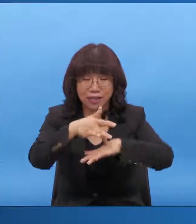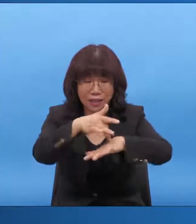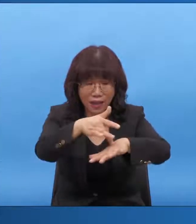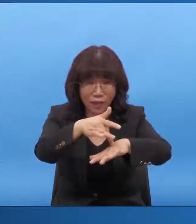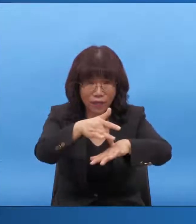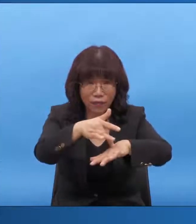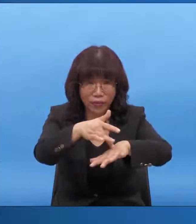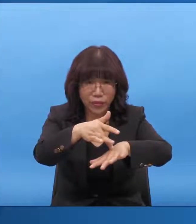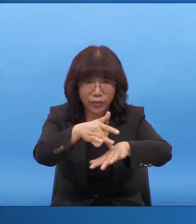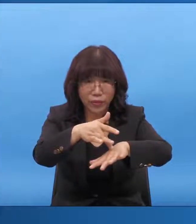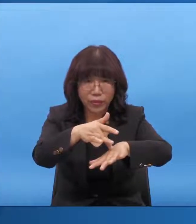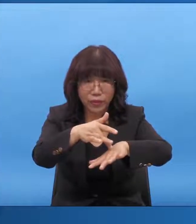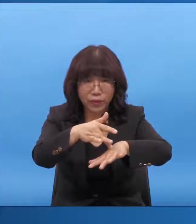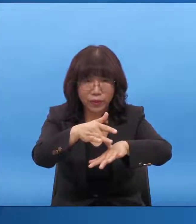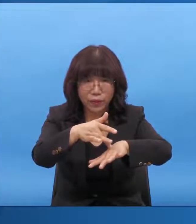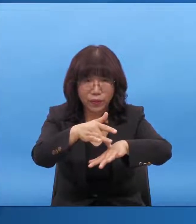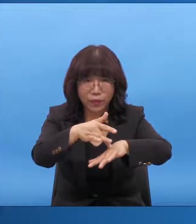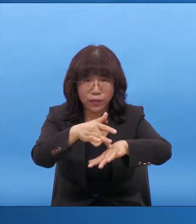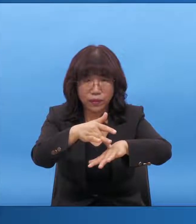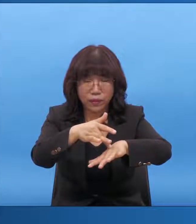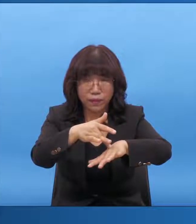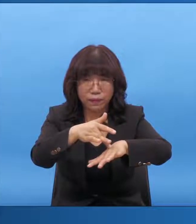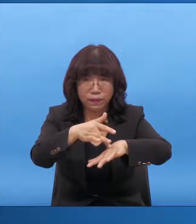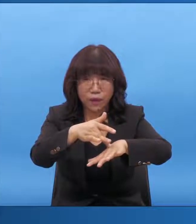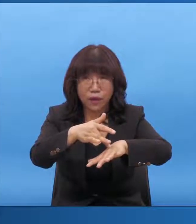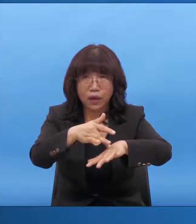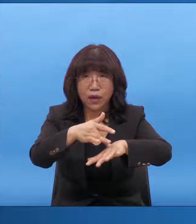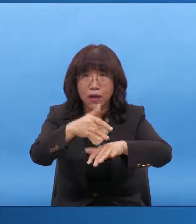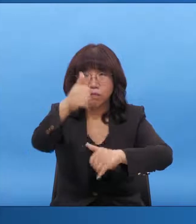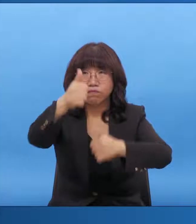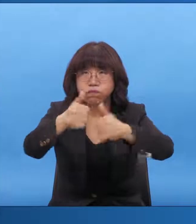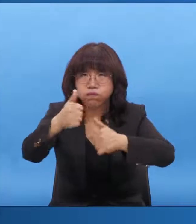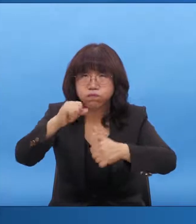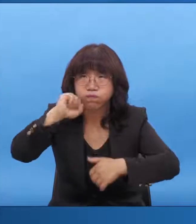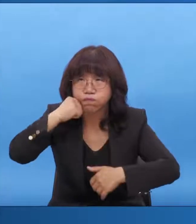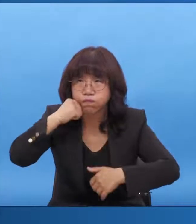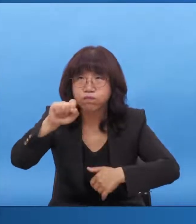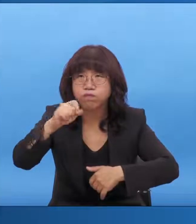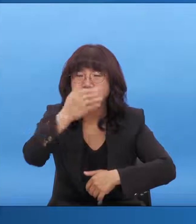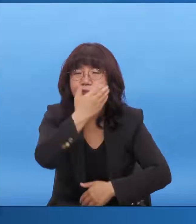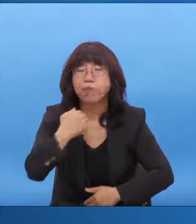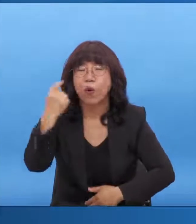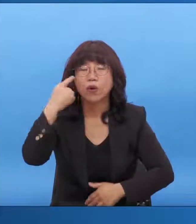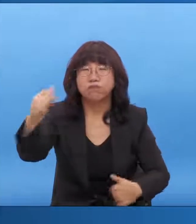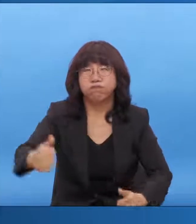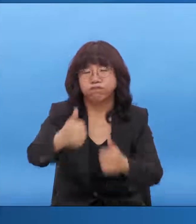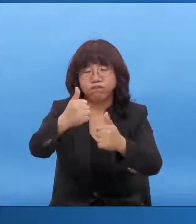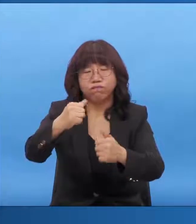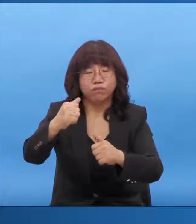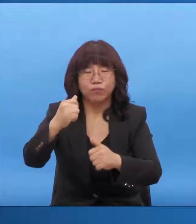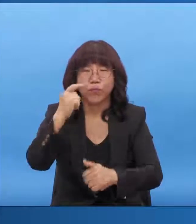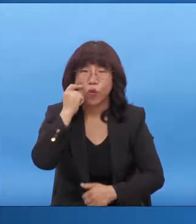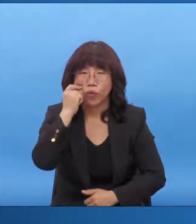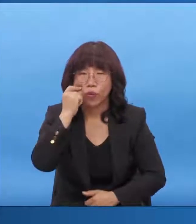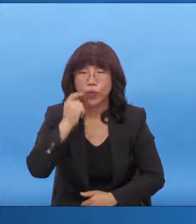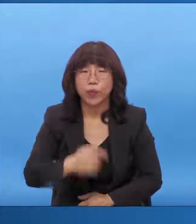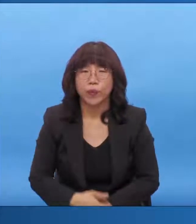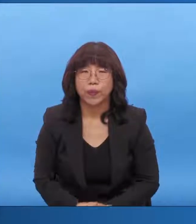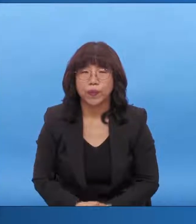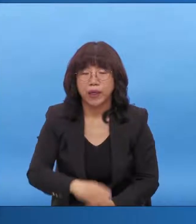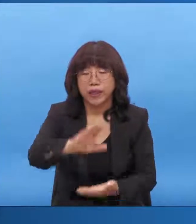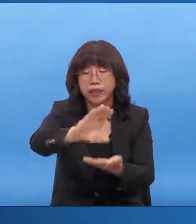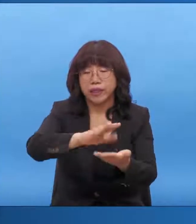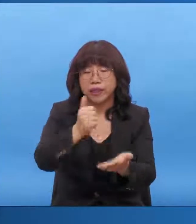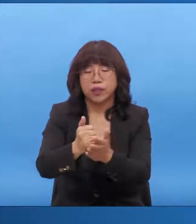딱 하나만 못 이겨요. 복음만. These forces of darkness, they cannot overcome one thing, and that is the gospel. 예, 그리스도만